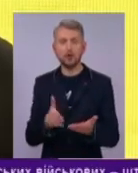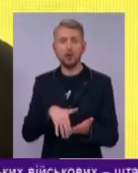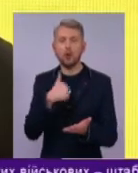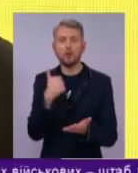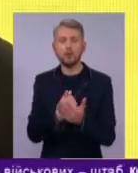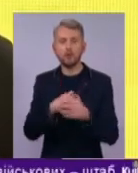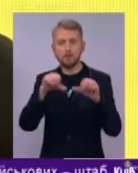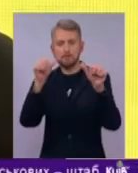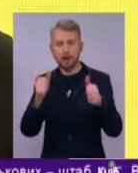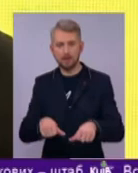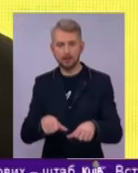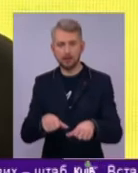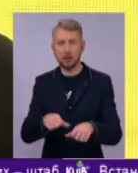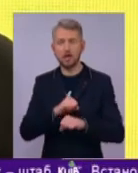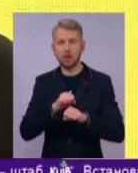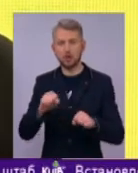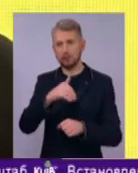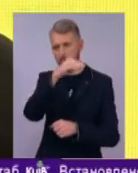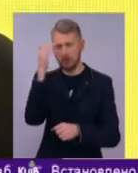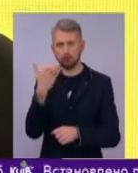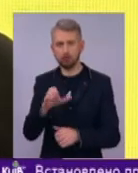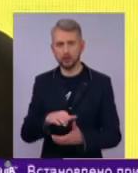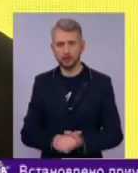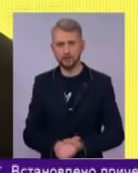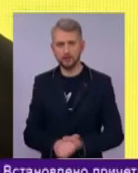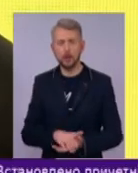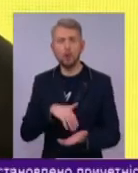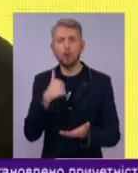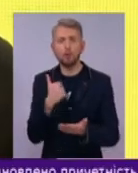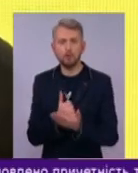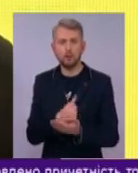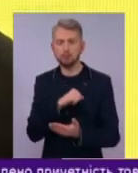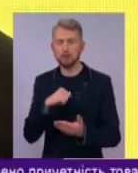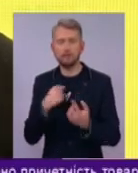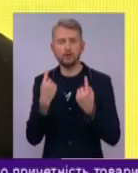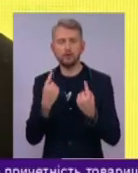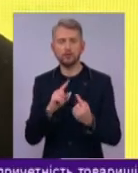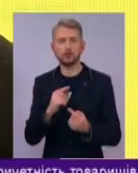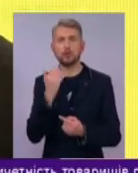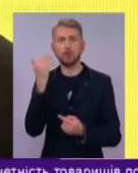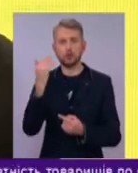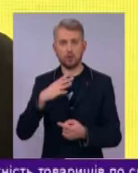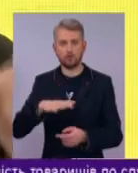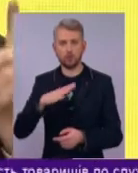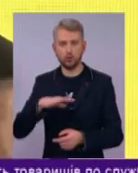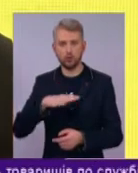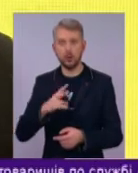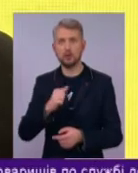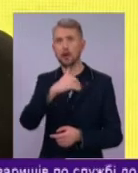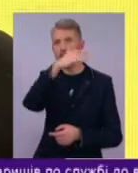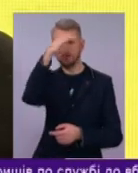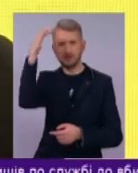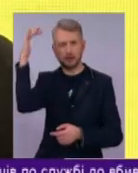головний пам'ятник Героям Небесної Сотні. Головне і найвеличніше, чого вони очікують на